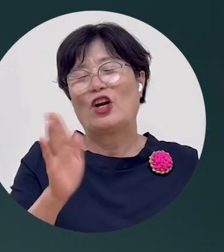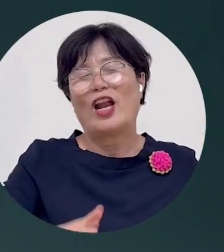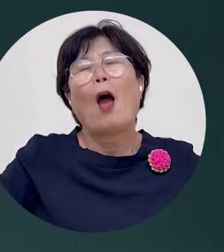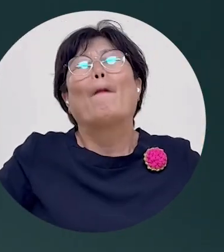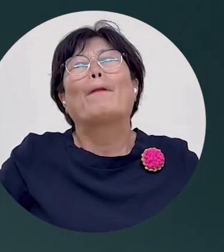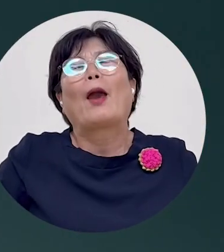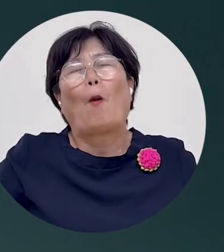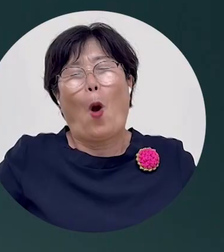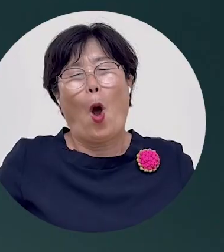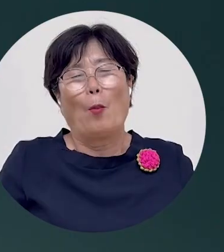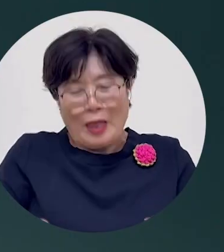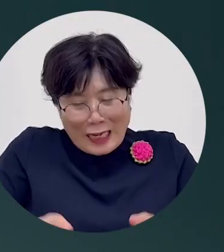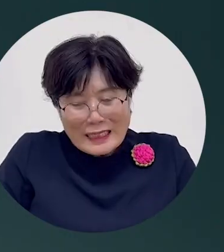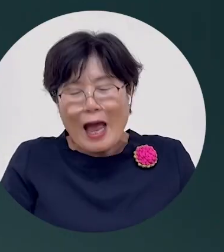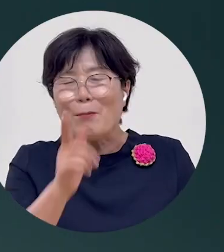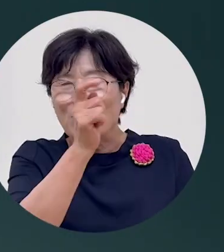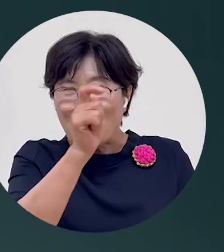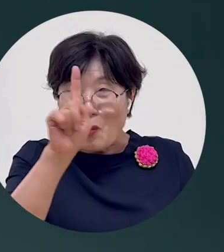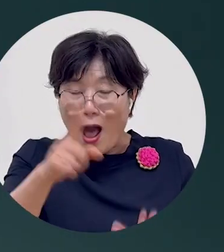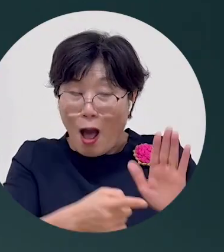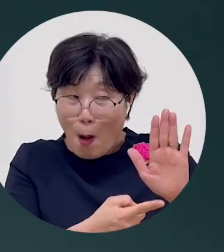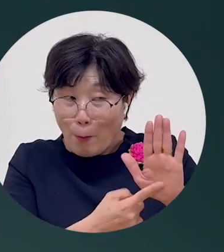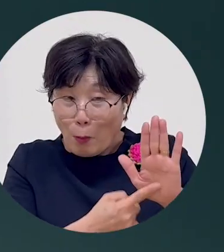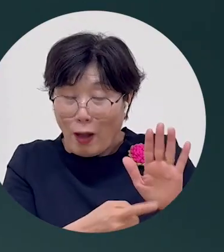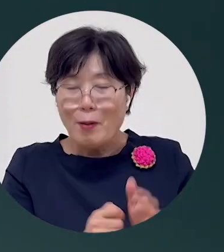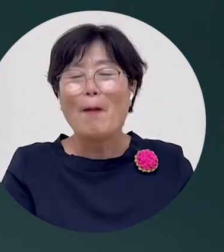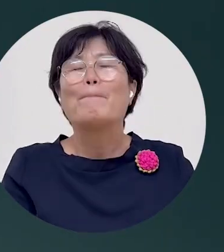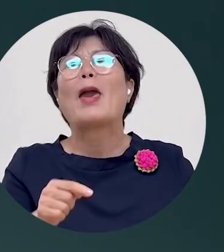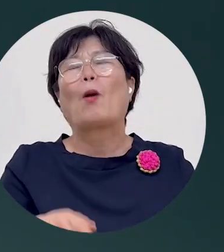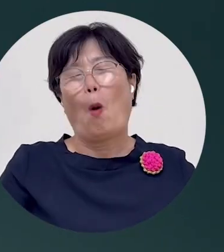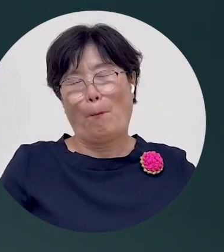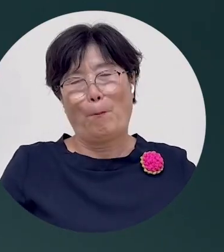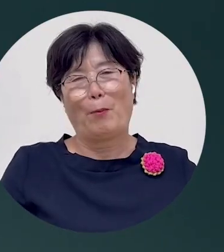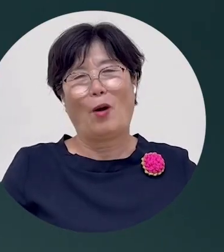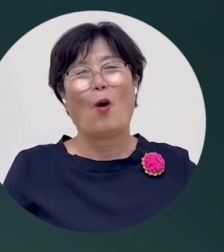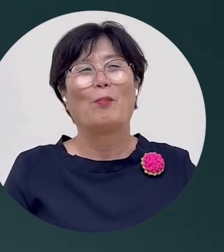하겠죠. 산부인과 의사에게 보여줬는데,